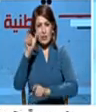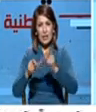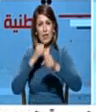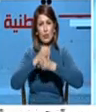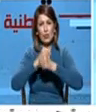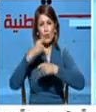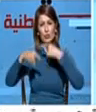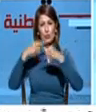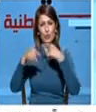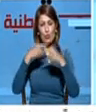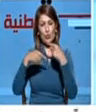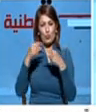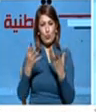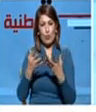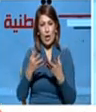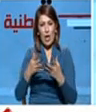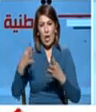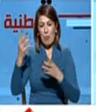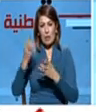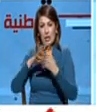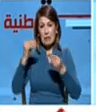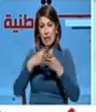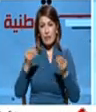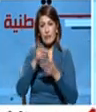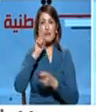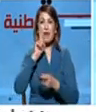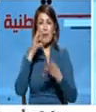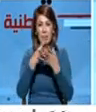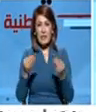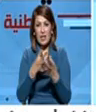المعينات المنزل المنزل هي اللي قاعدين معناها يتبوا على